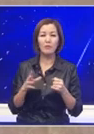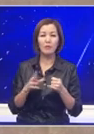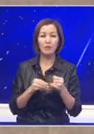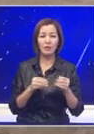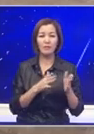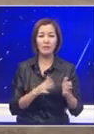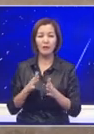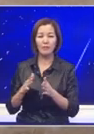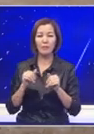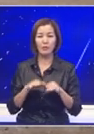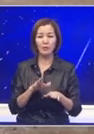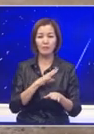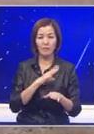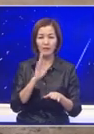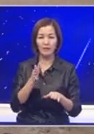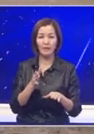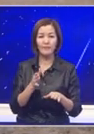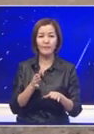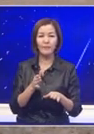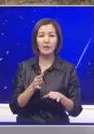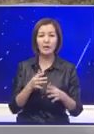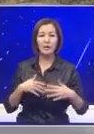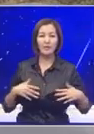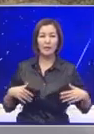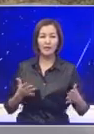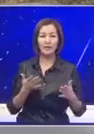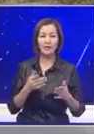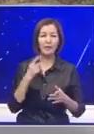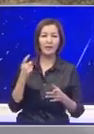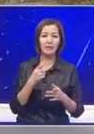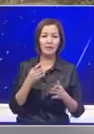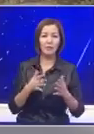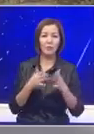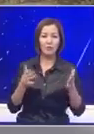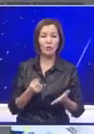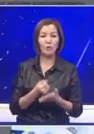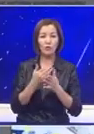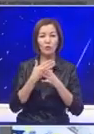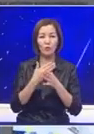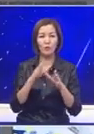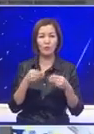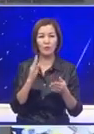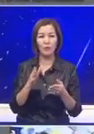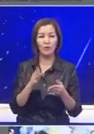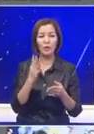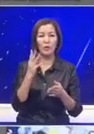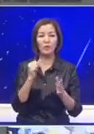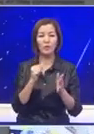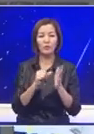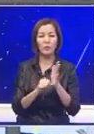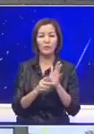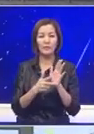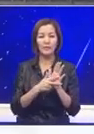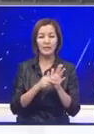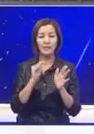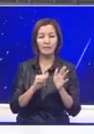біртіндеп оң шешімін тауып жатыр. Бұл ең алдымен төрт түліктің төлін баққандар үшін үлкен қолдау. Оның көлемі 468 мың гектар болып